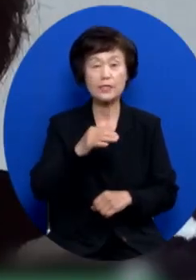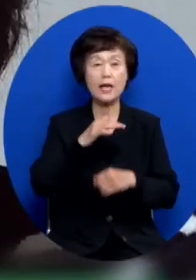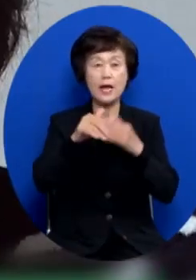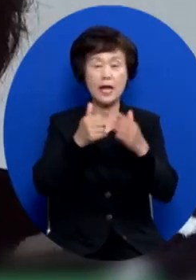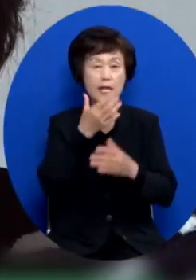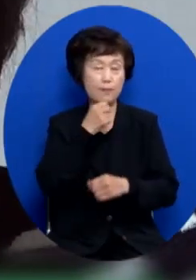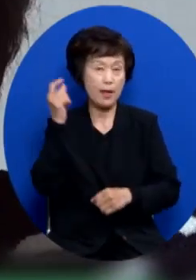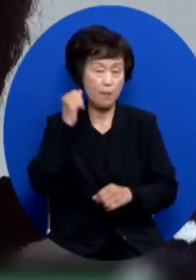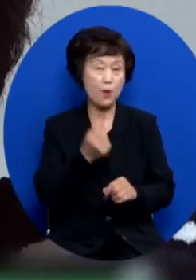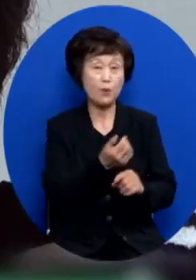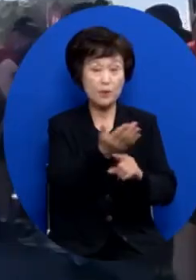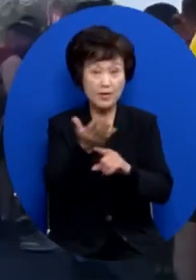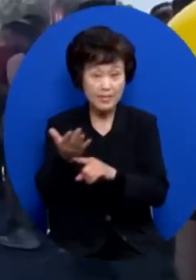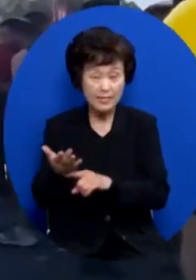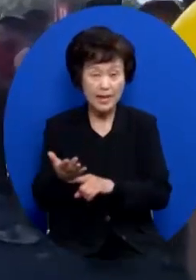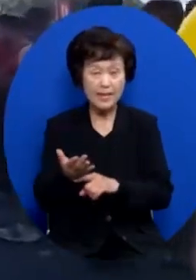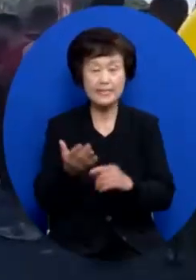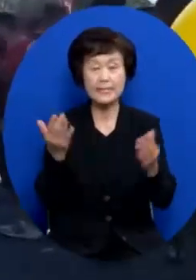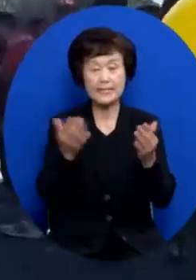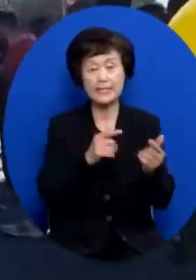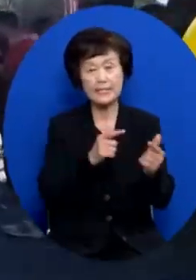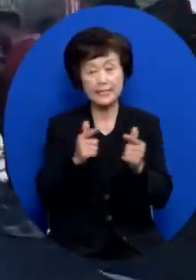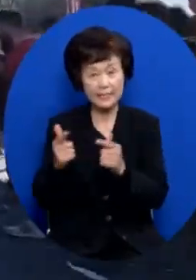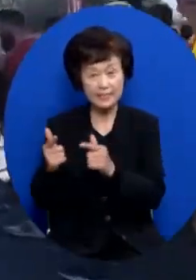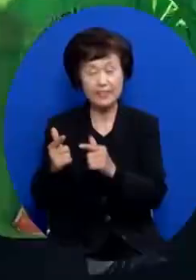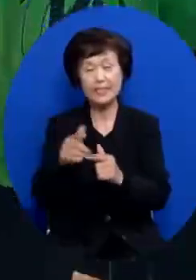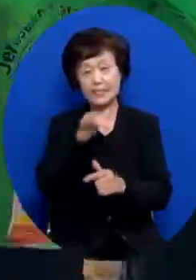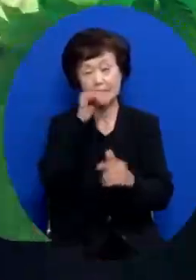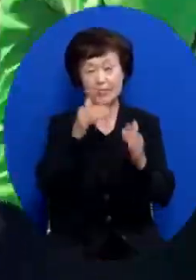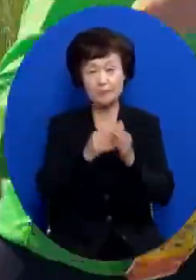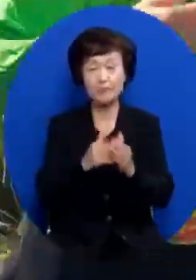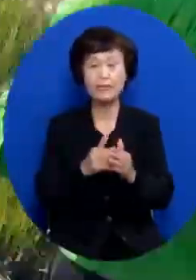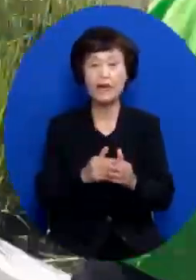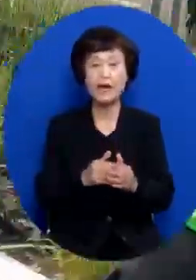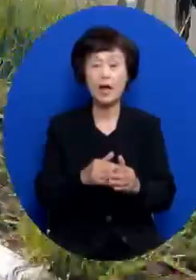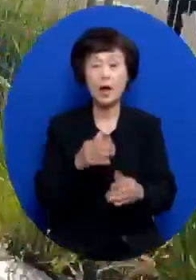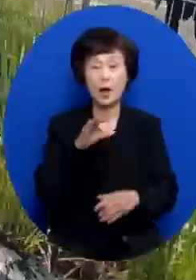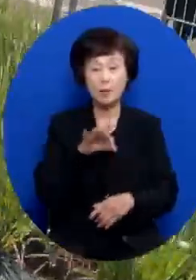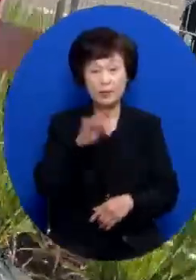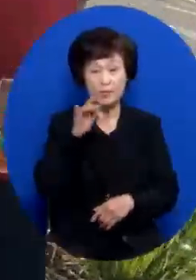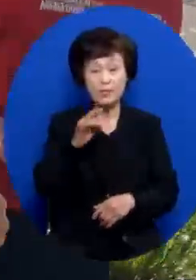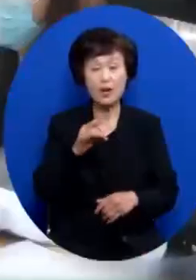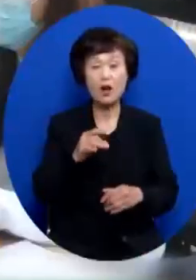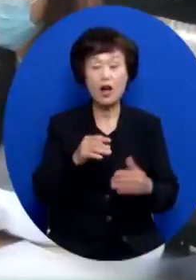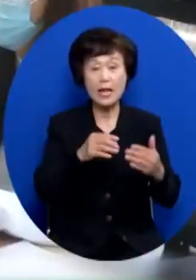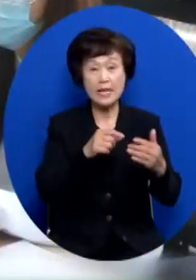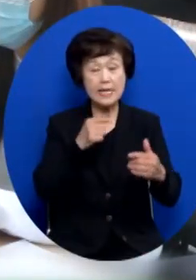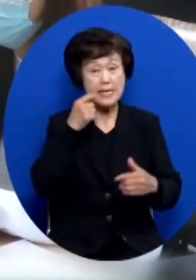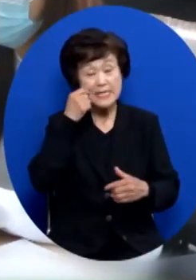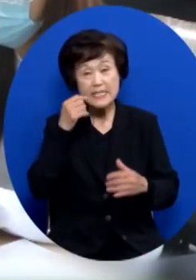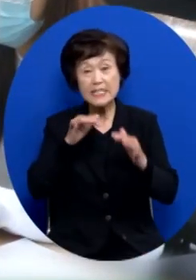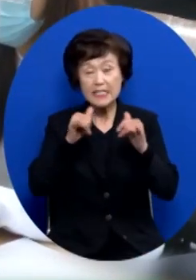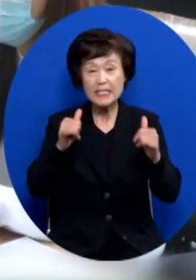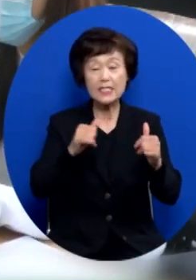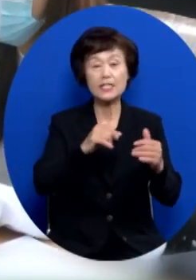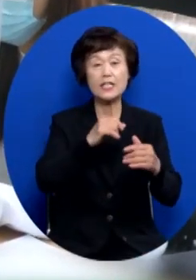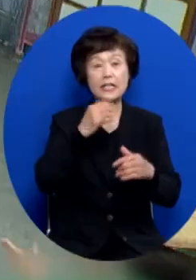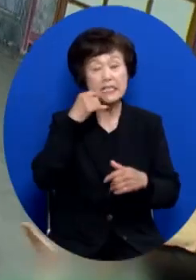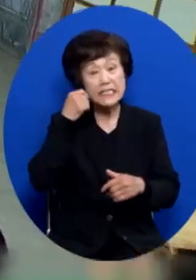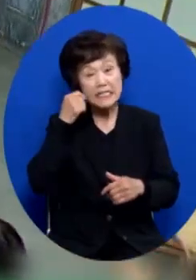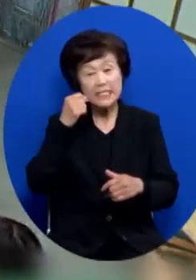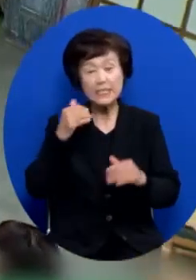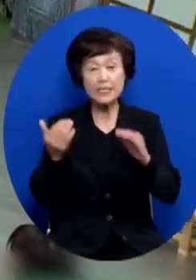CTS의 사역이 소개됐습니다. 먼저 출연자들은 복음 콘텐츠로 시청자들의 호응을 얻고 있는 프로그램들을